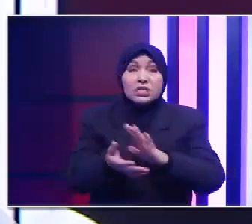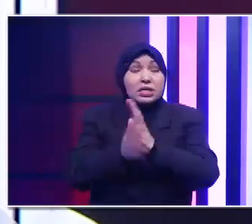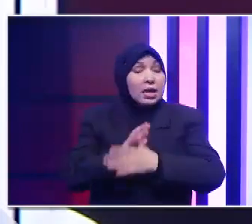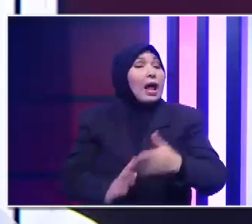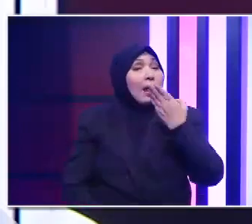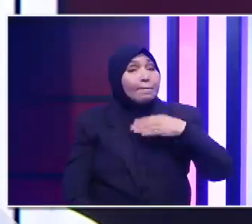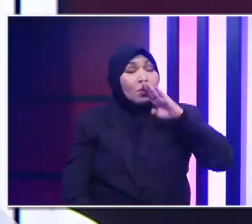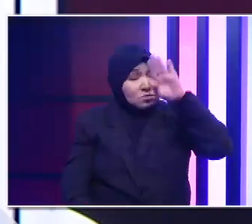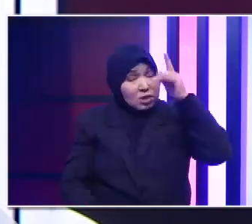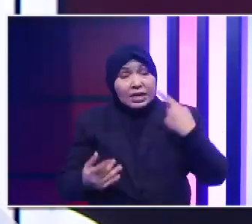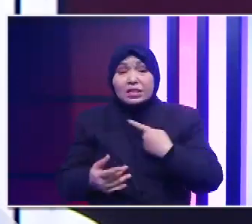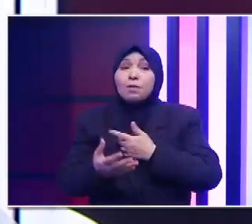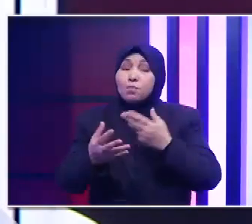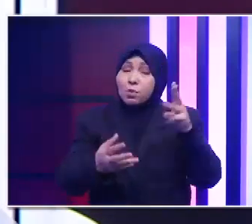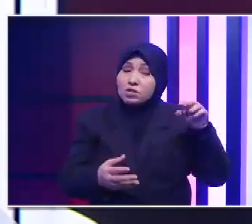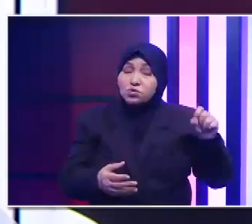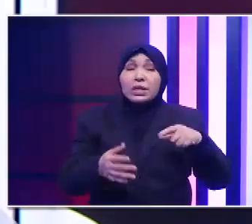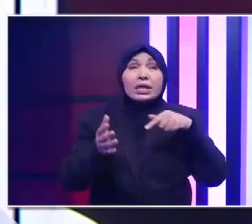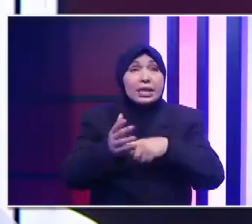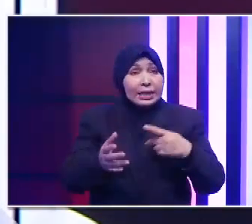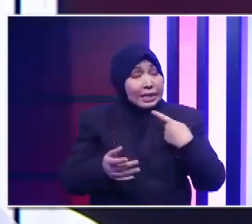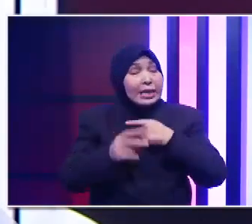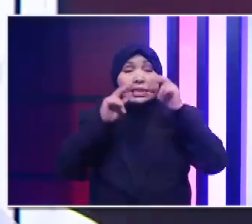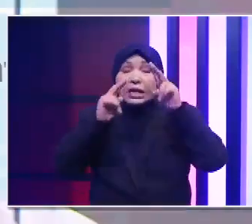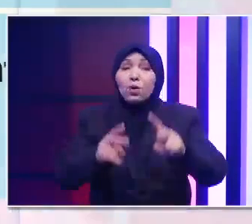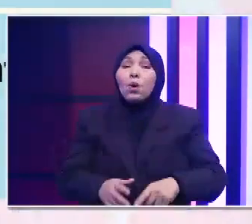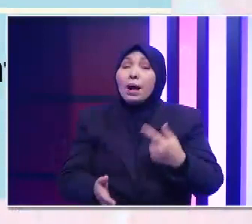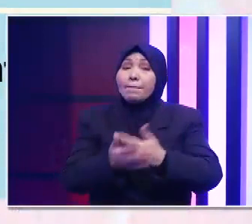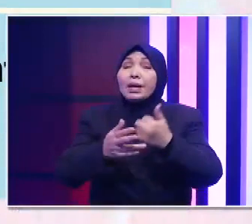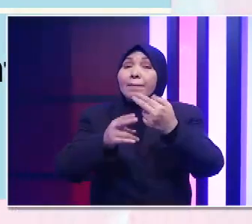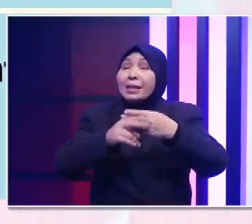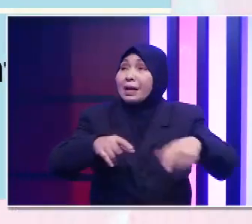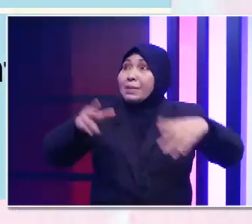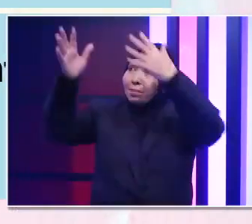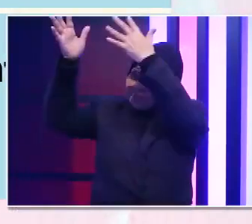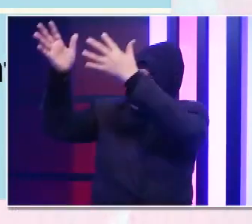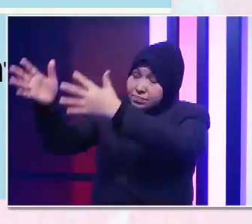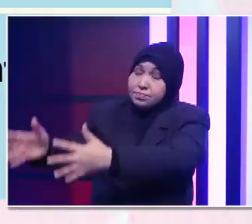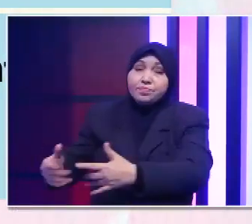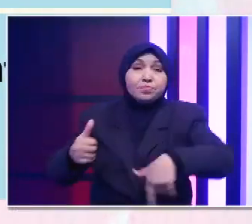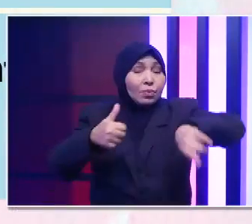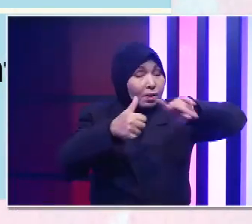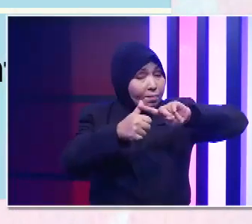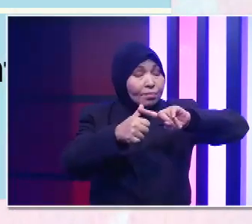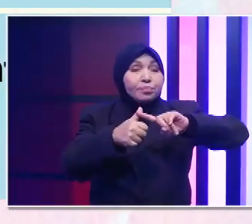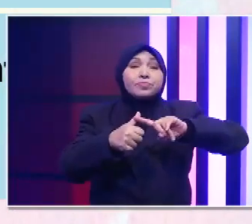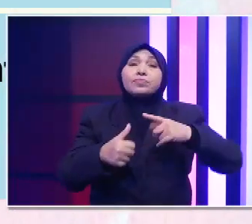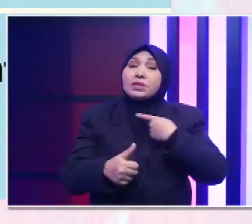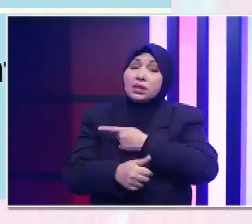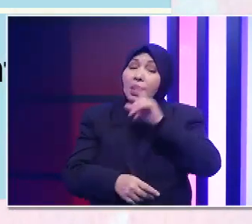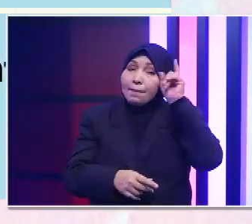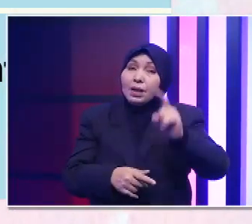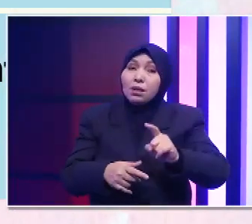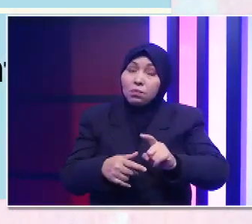Alhamdulillah selesai kita mau ke surat ini Mari kita lihat kepada resolusi dan tindakan yang kita beli dapat yang pertama adalah kita perlu